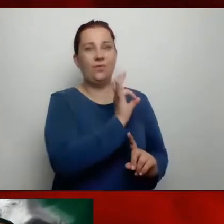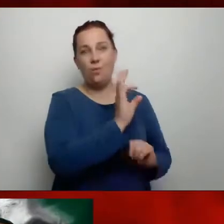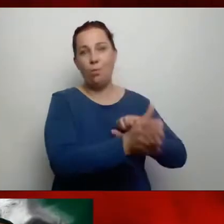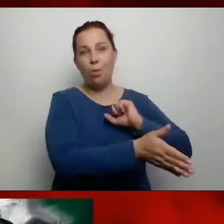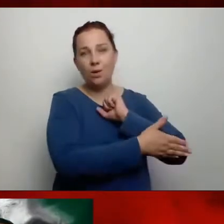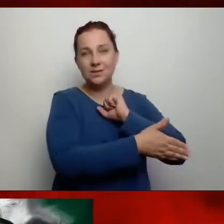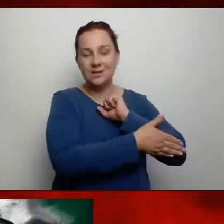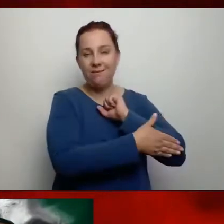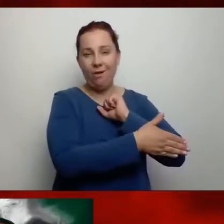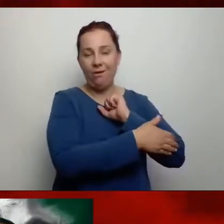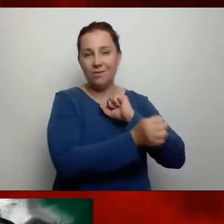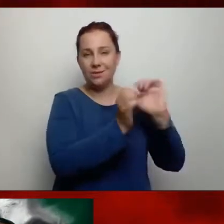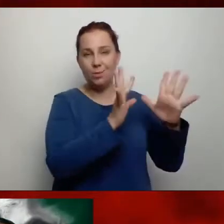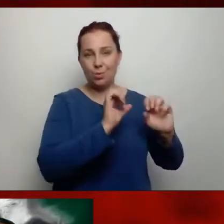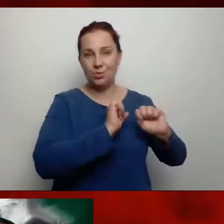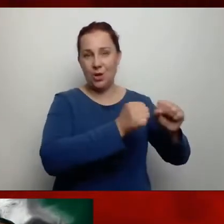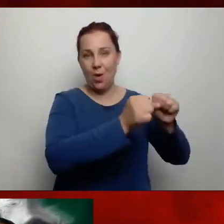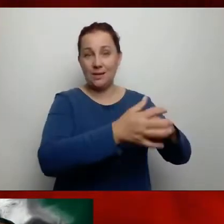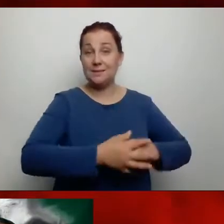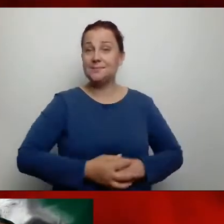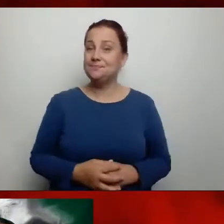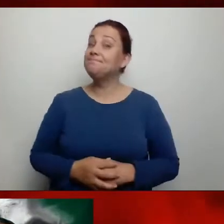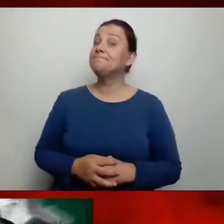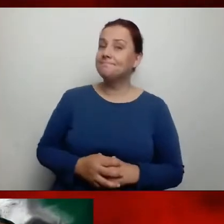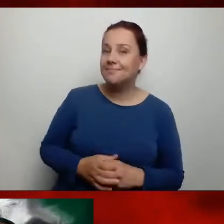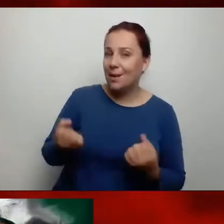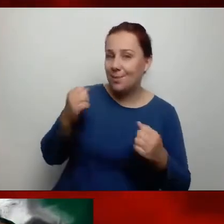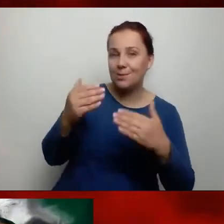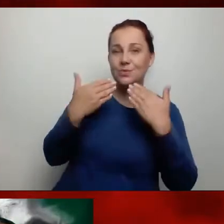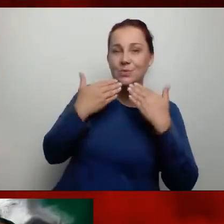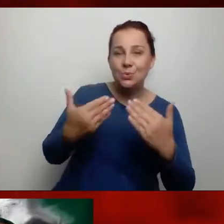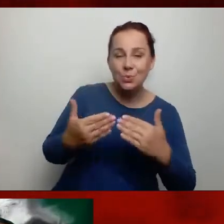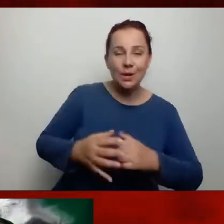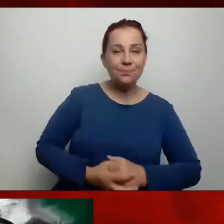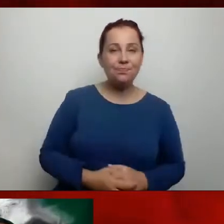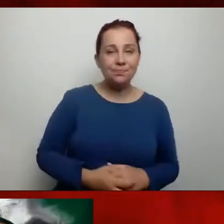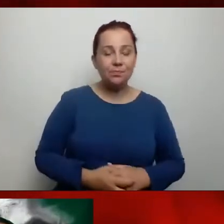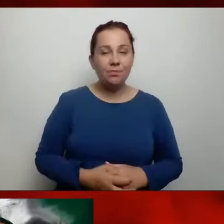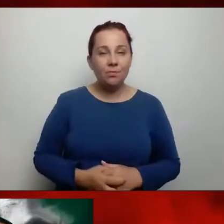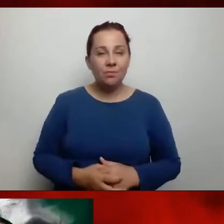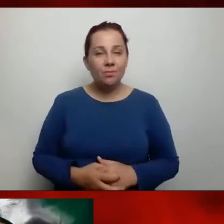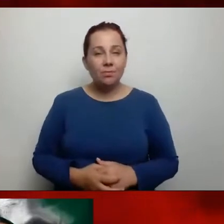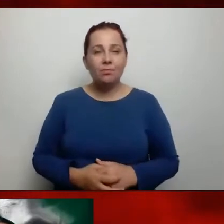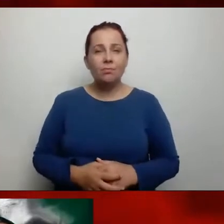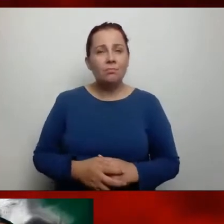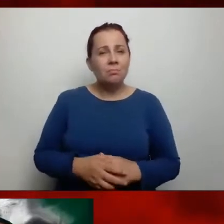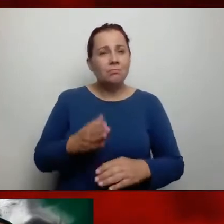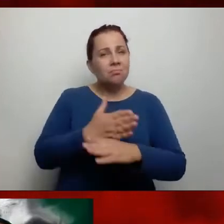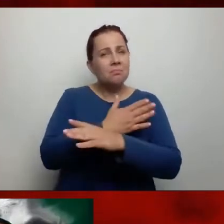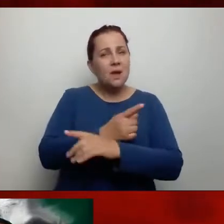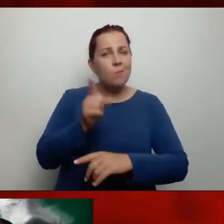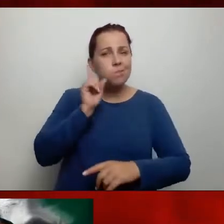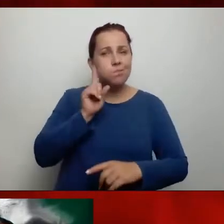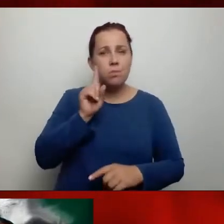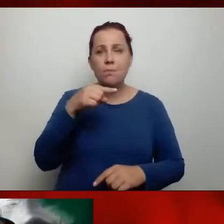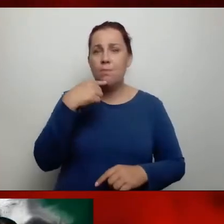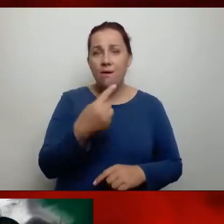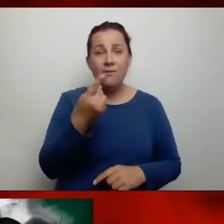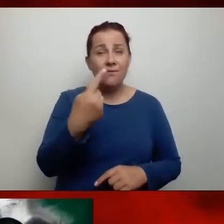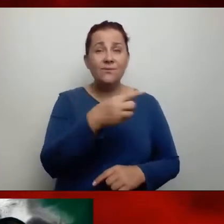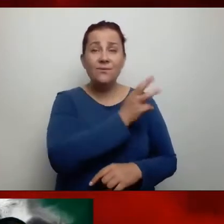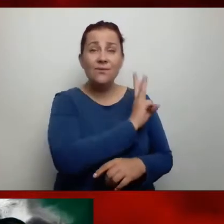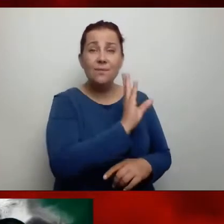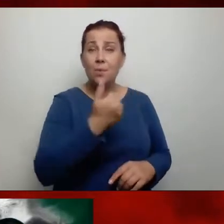podstawowe pole działalności. No właśnie, bardzo dziękuję, ale jak pan powiedział, Witkacy był nie